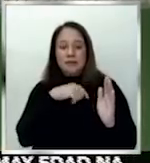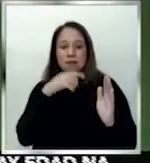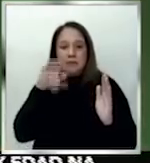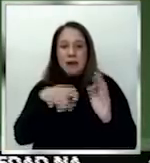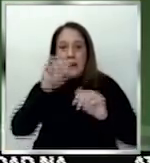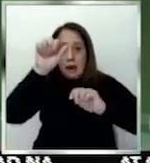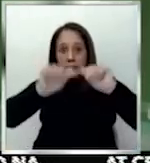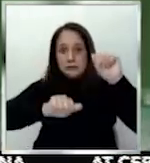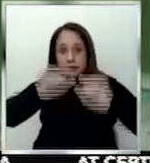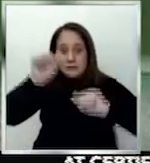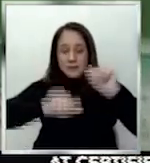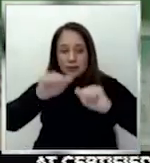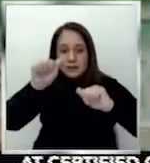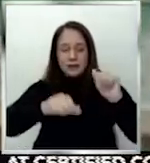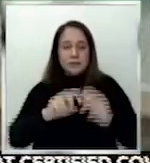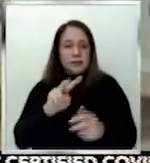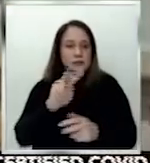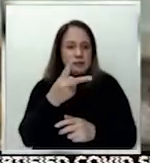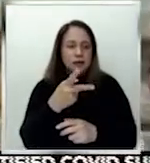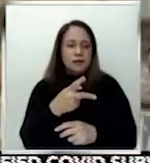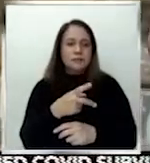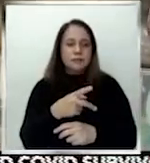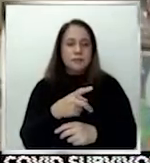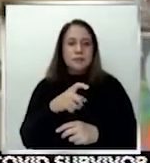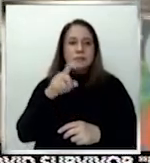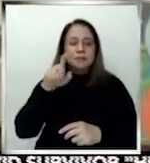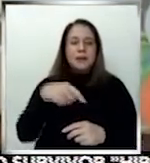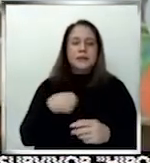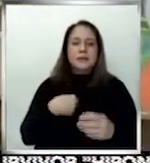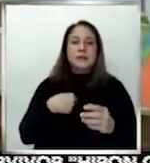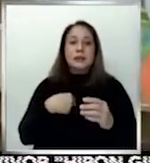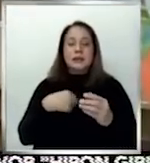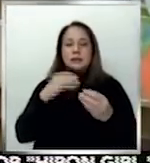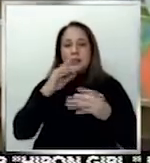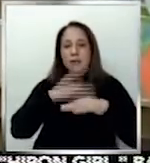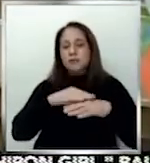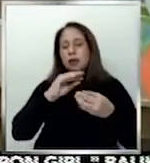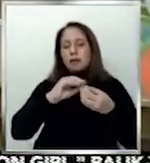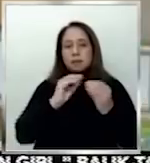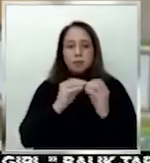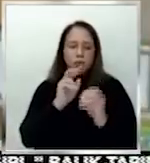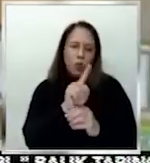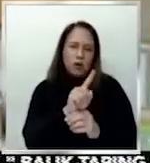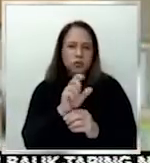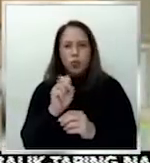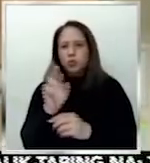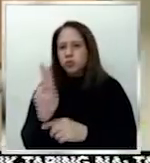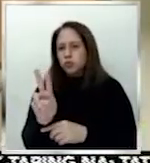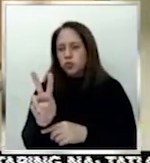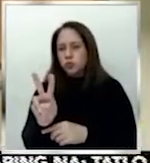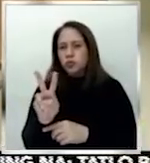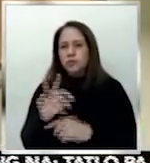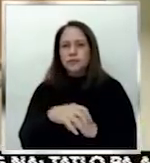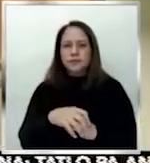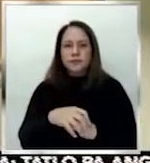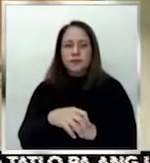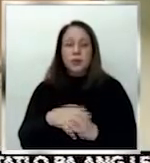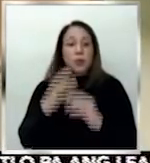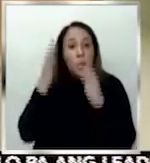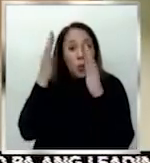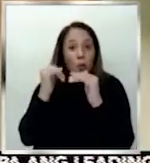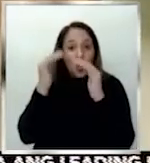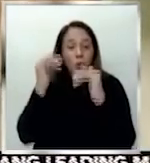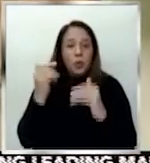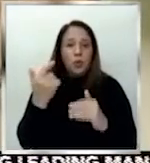And pangalawa, dapat ay nasa Alert Level 1 or 2 na lugar ang iyong paaralan. We hope that we can cover